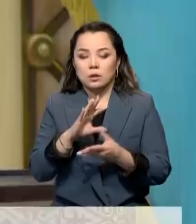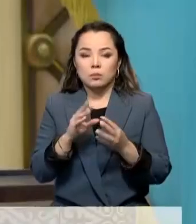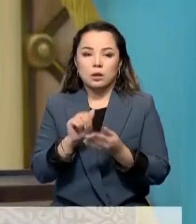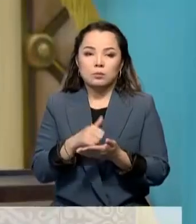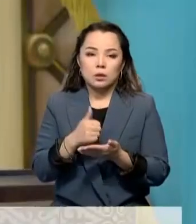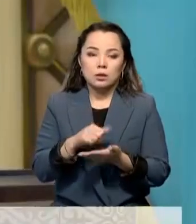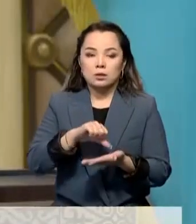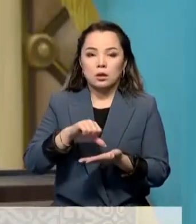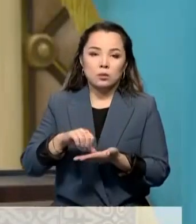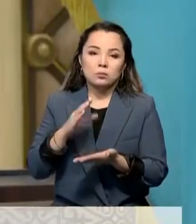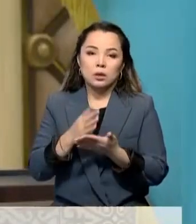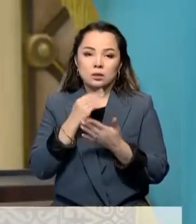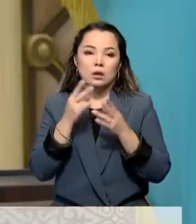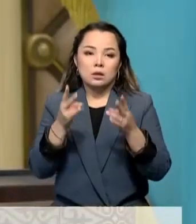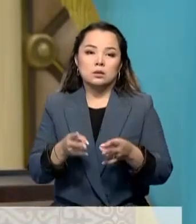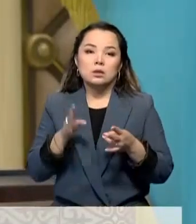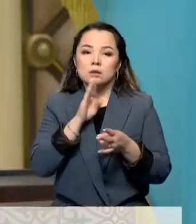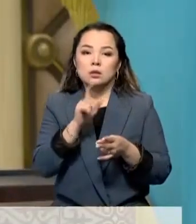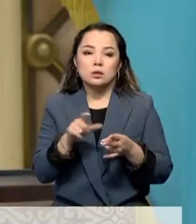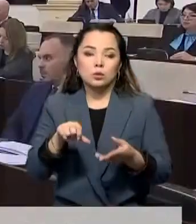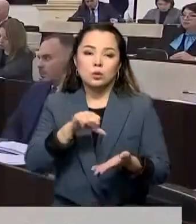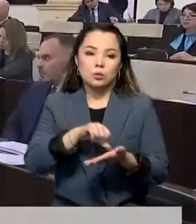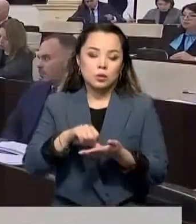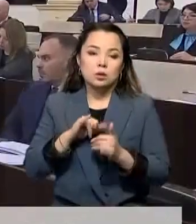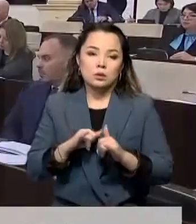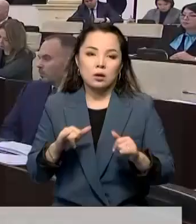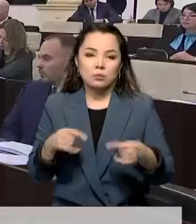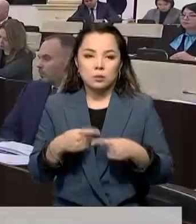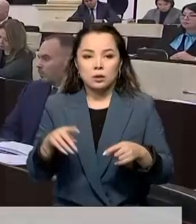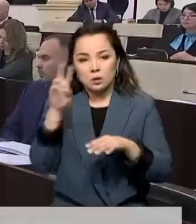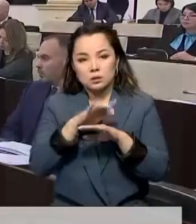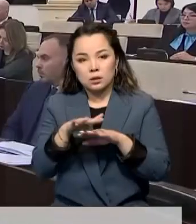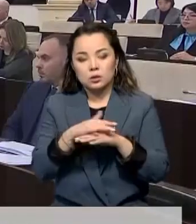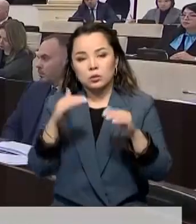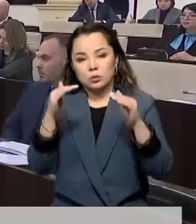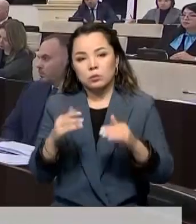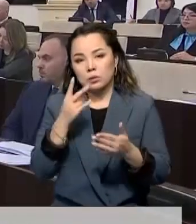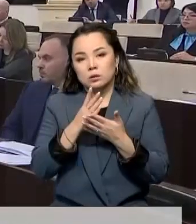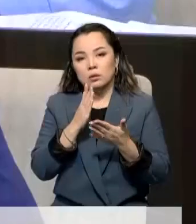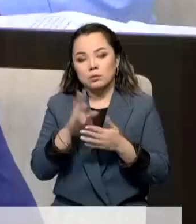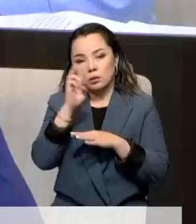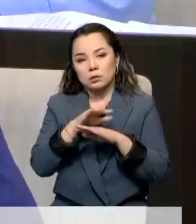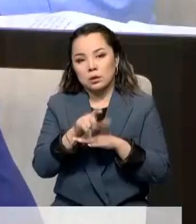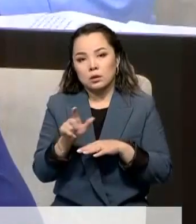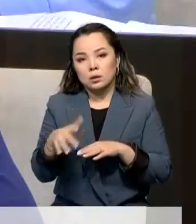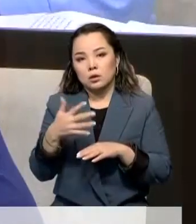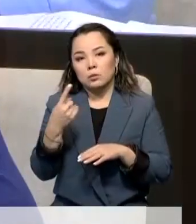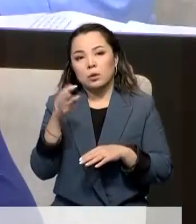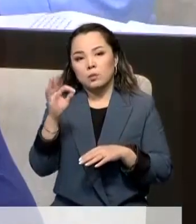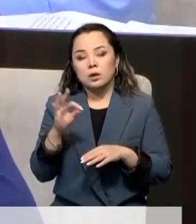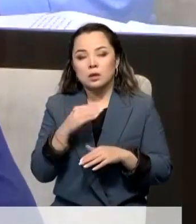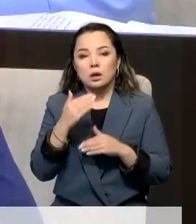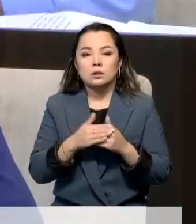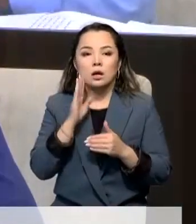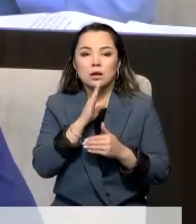басшы лауазымдардағы нәзік жандылардың үлесі өзге дамыған елдерге қарағанда әлі де төмен. Бүгінде ел халқының 51%-дан